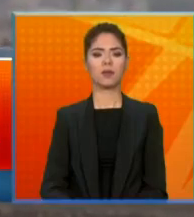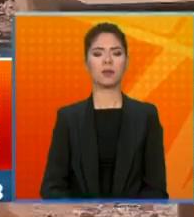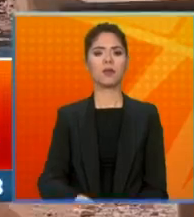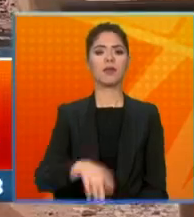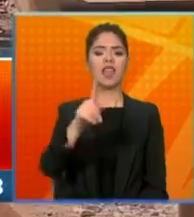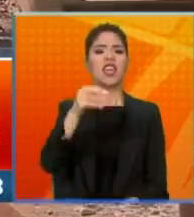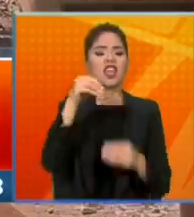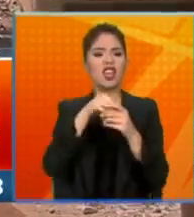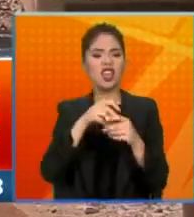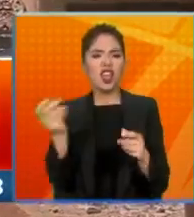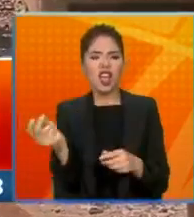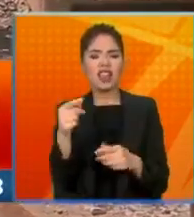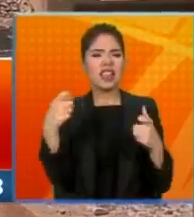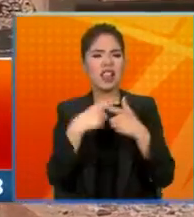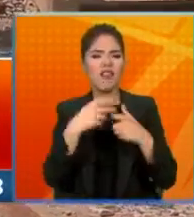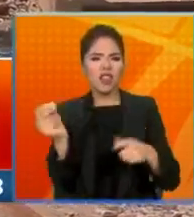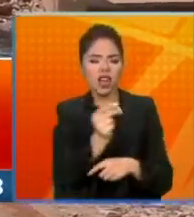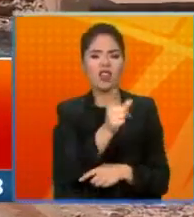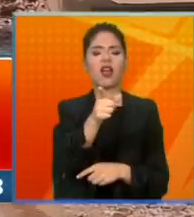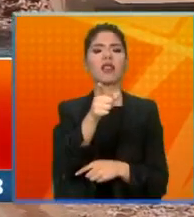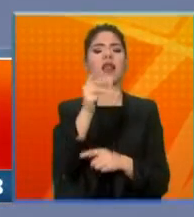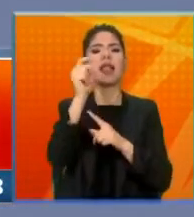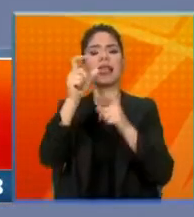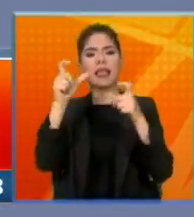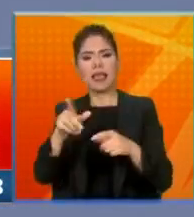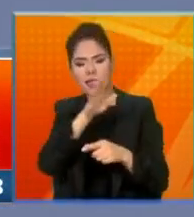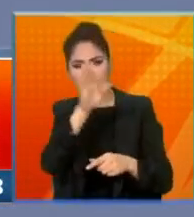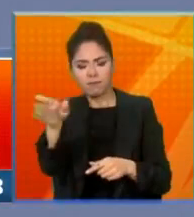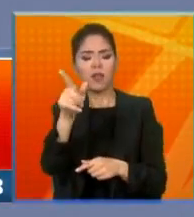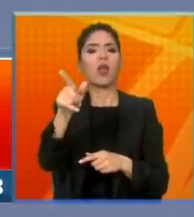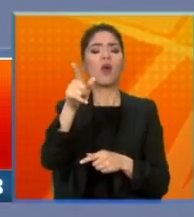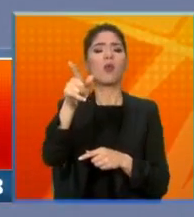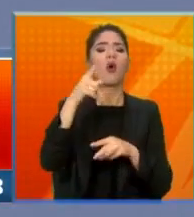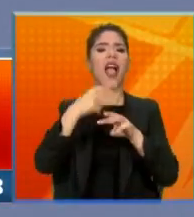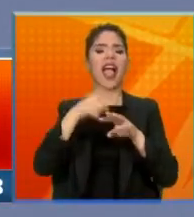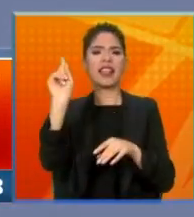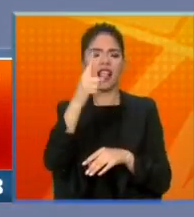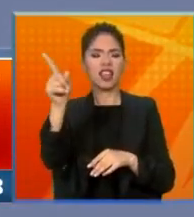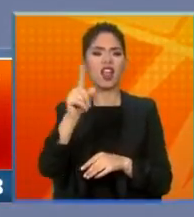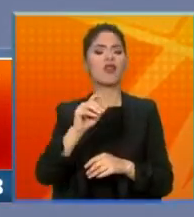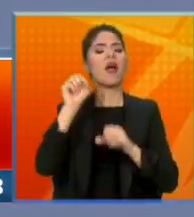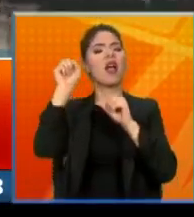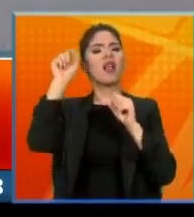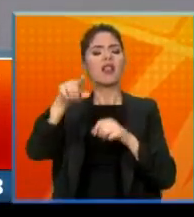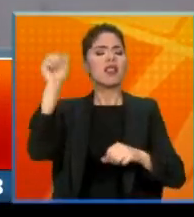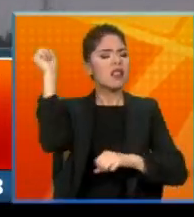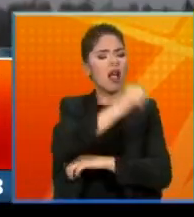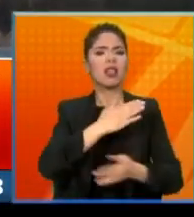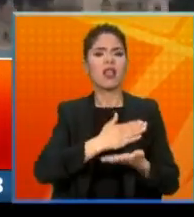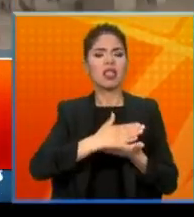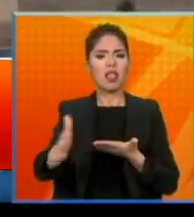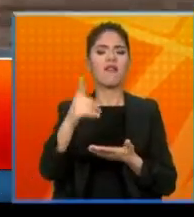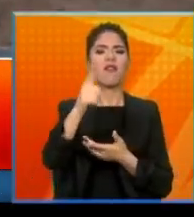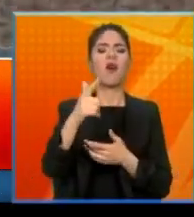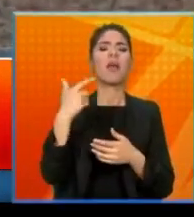İç savaştan kaçanların son sığınağı İdlib'de. Rusya ve İran destekli Esad rejiminin saldırıları devam ediyor. Rejimin hedefi